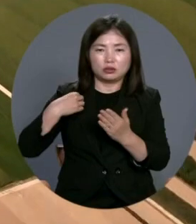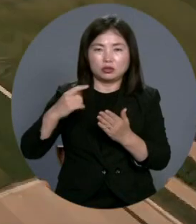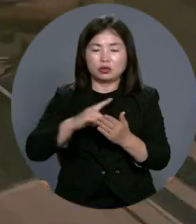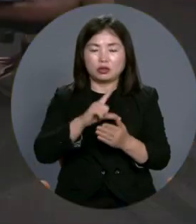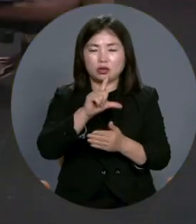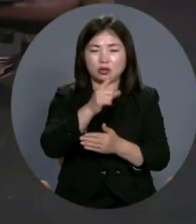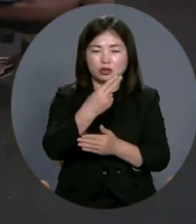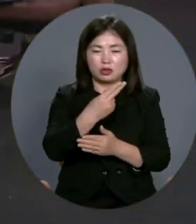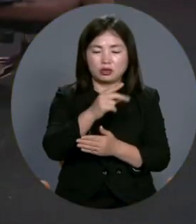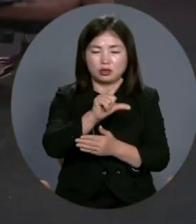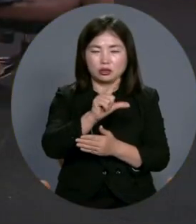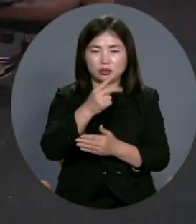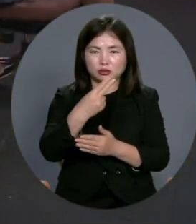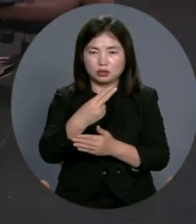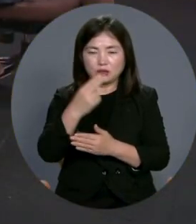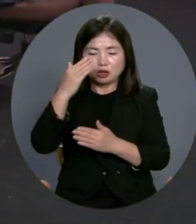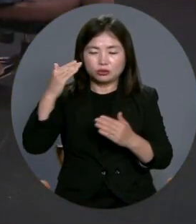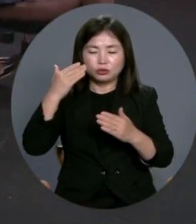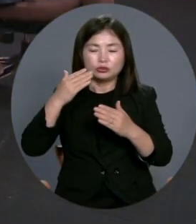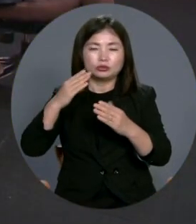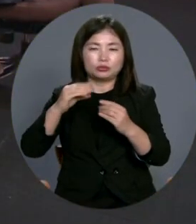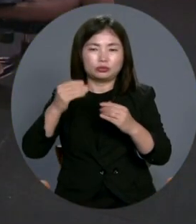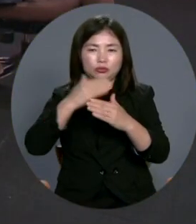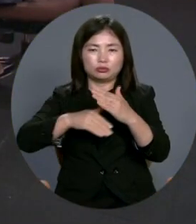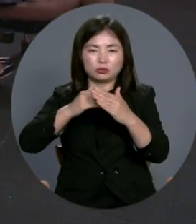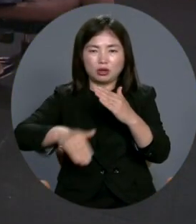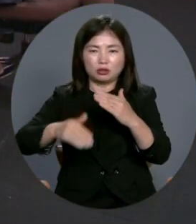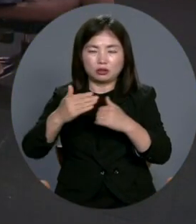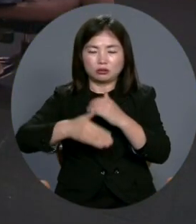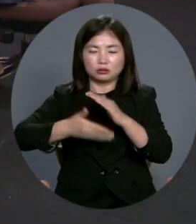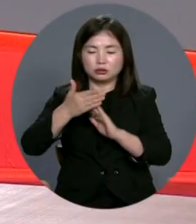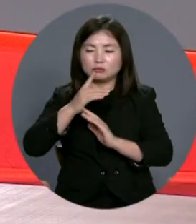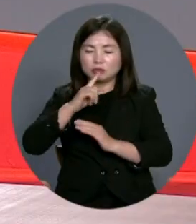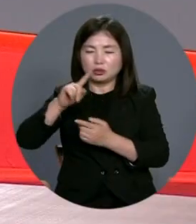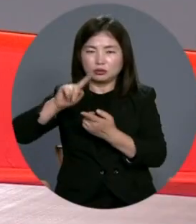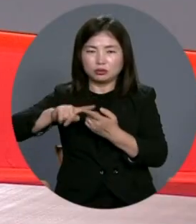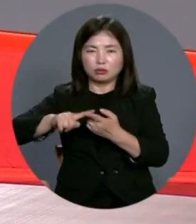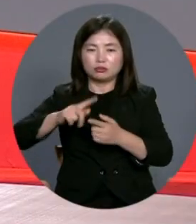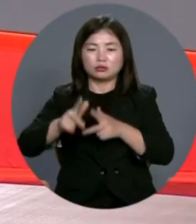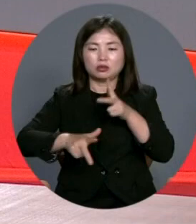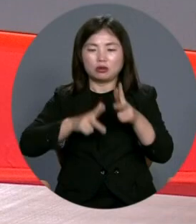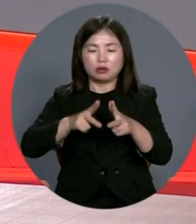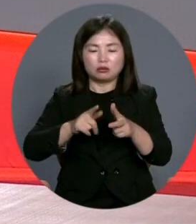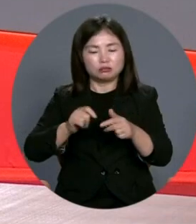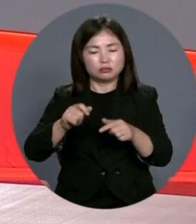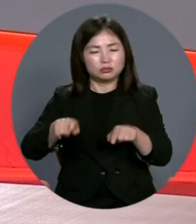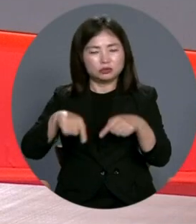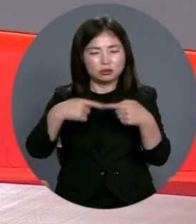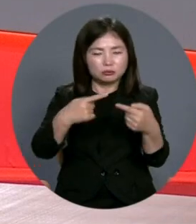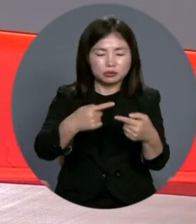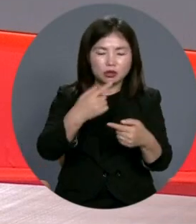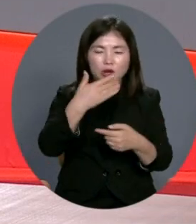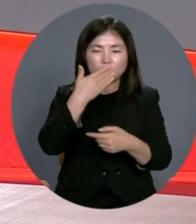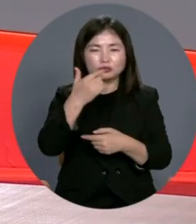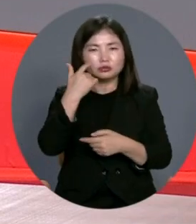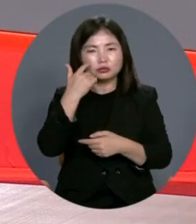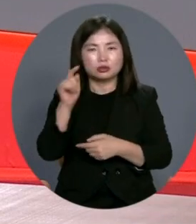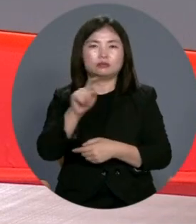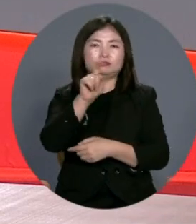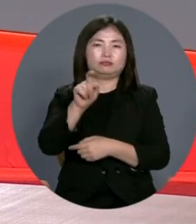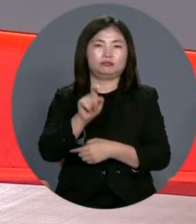LH 한국 토지 주택공사가 대구 시의 말대로 사업에 선뜻 참여할 수 있을지도